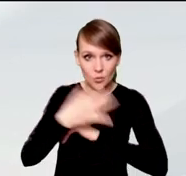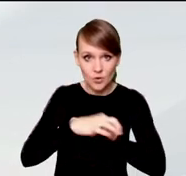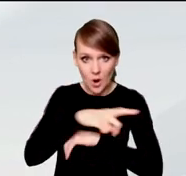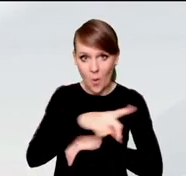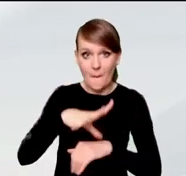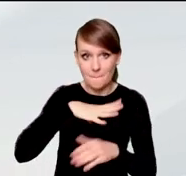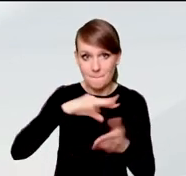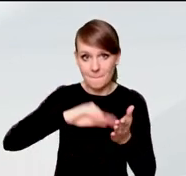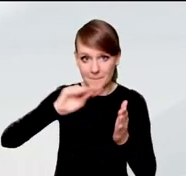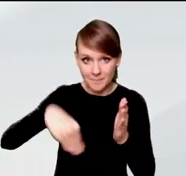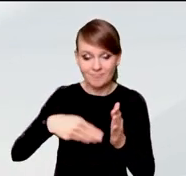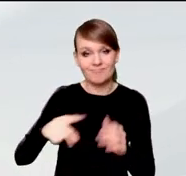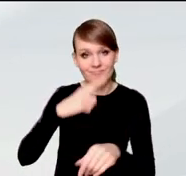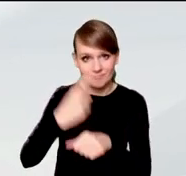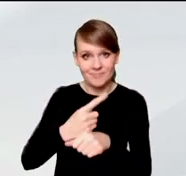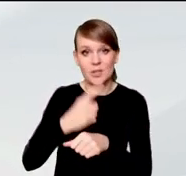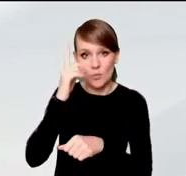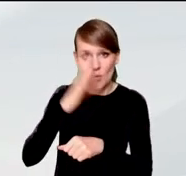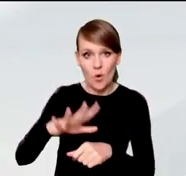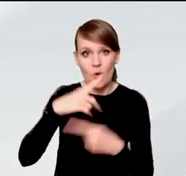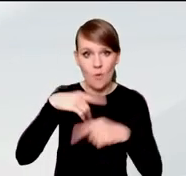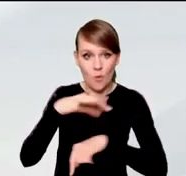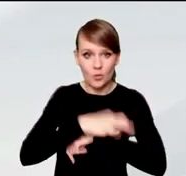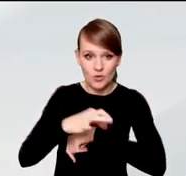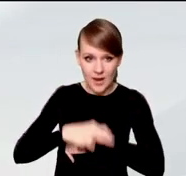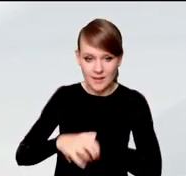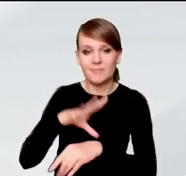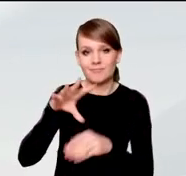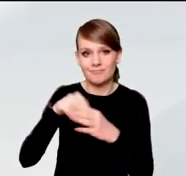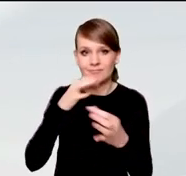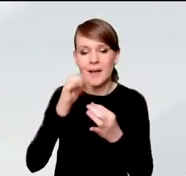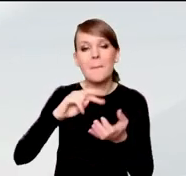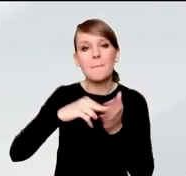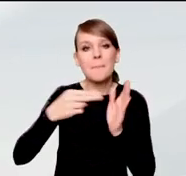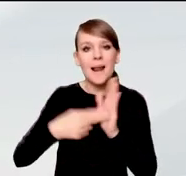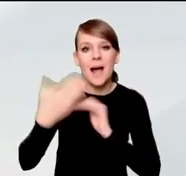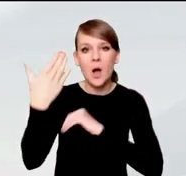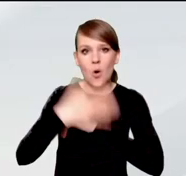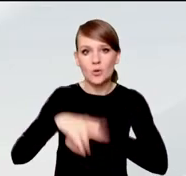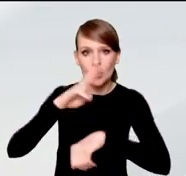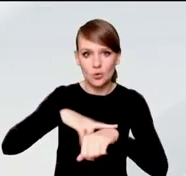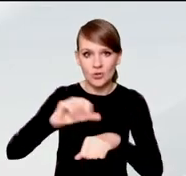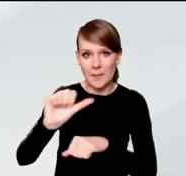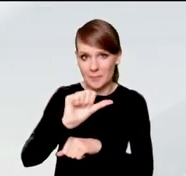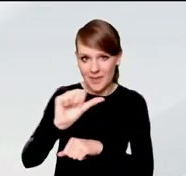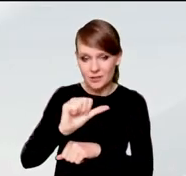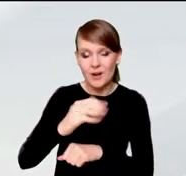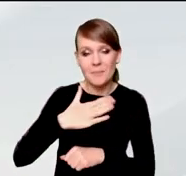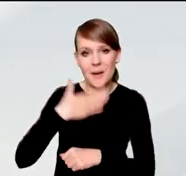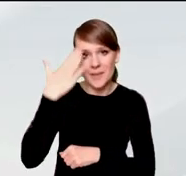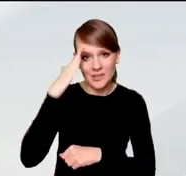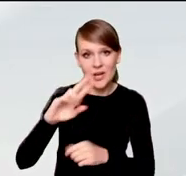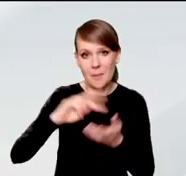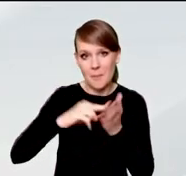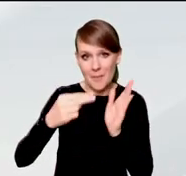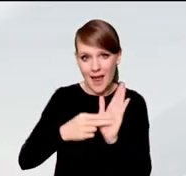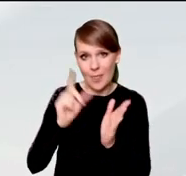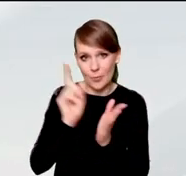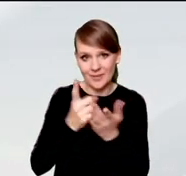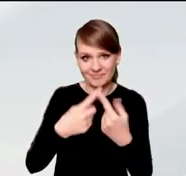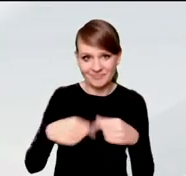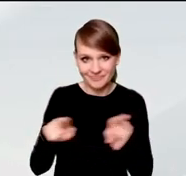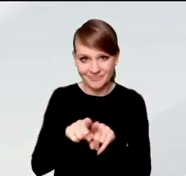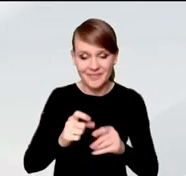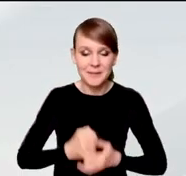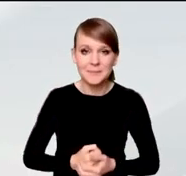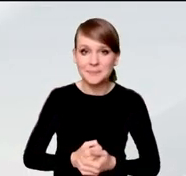odpowiedzialności uczelni. Planujemy, że zakończymy to spotkanie o godzinie 13:00. Mamy nadzieję, że wszystko pójdzie zgodnie z planem. Proszę Państwa,